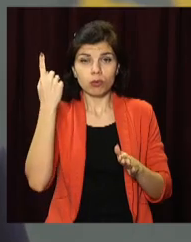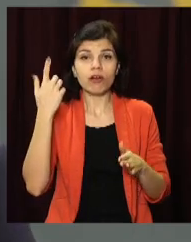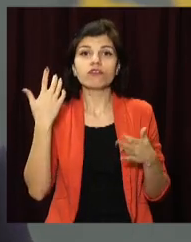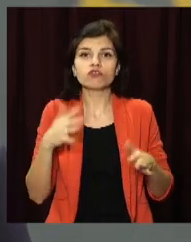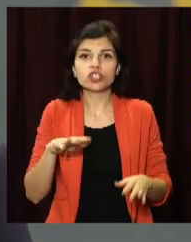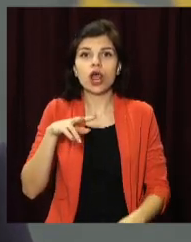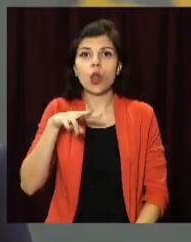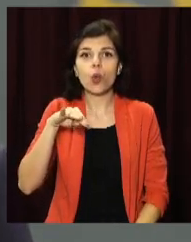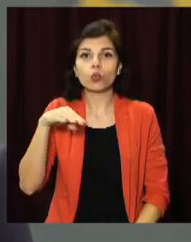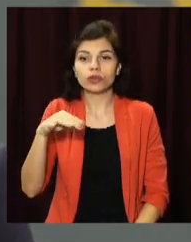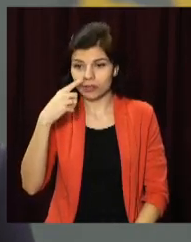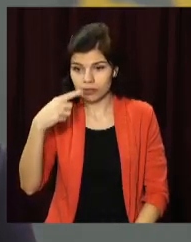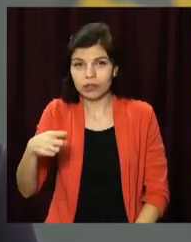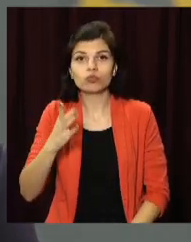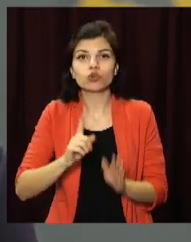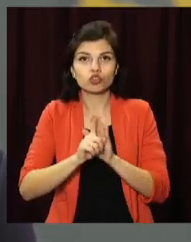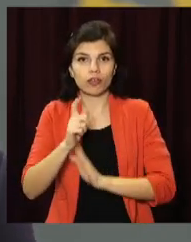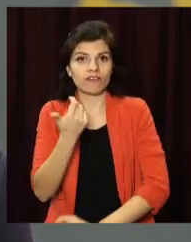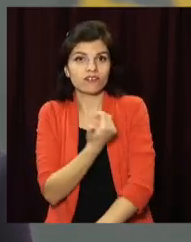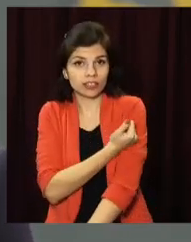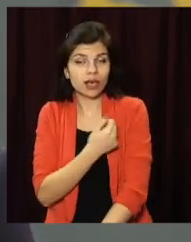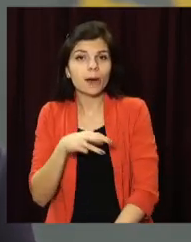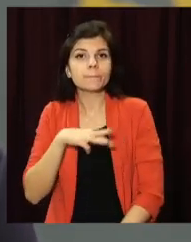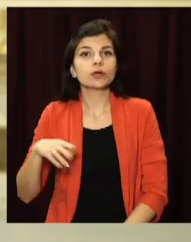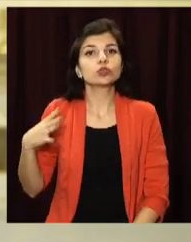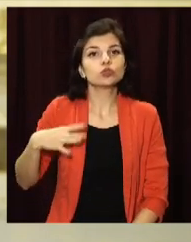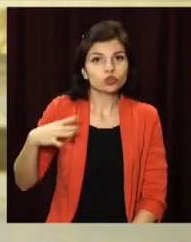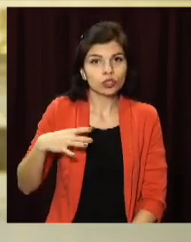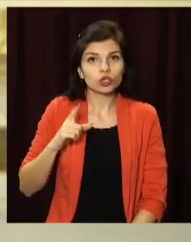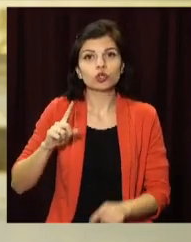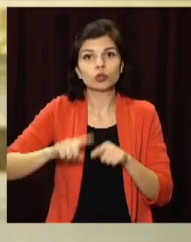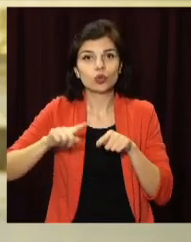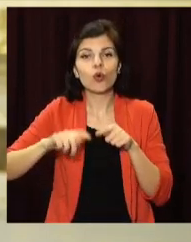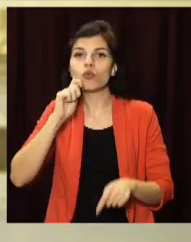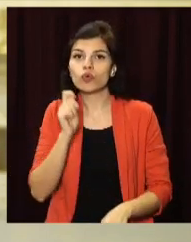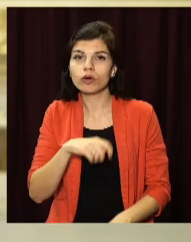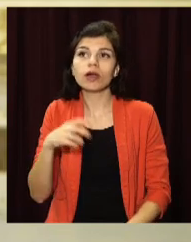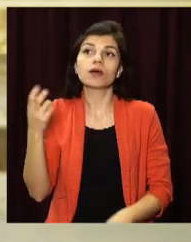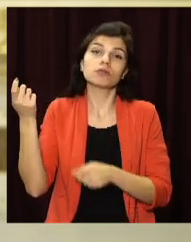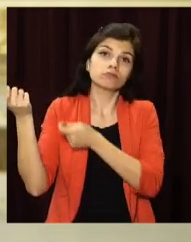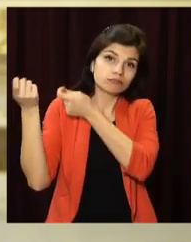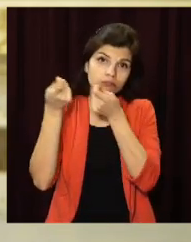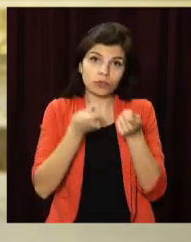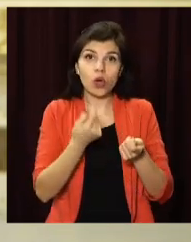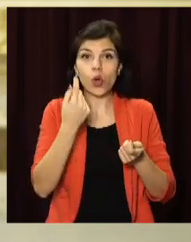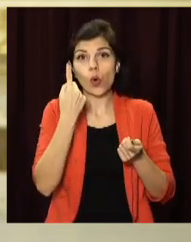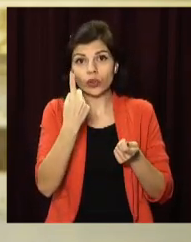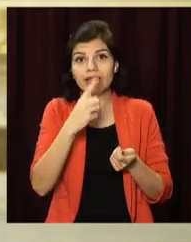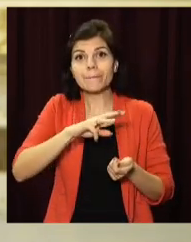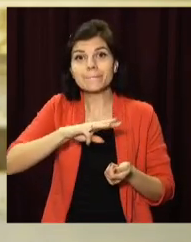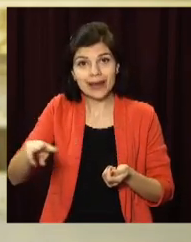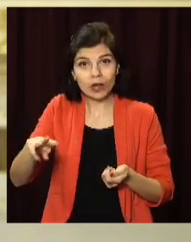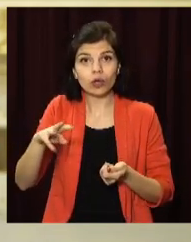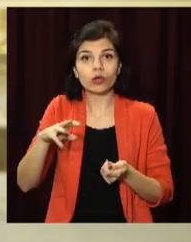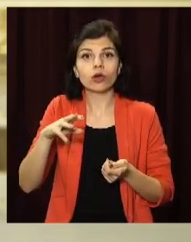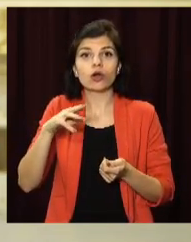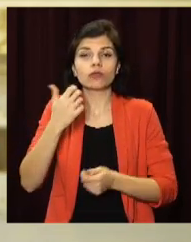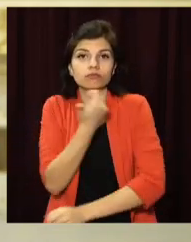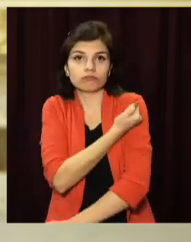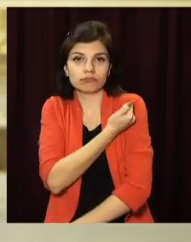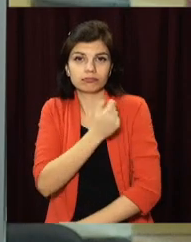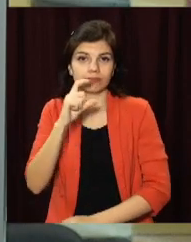лютому почнеться вакцинація. Ми очікуємо, що незабаром в Україну надійде 1 мільйон доз